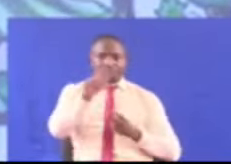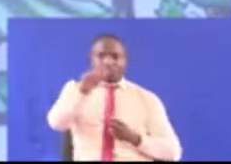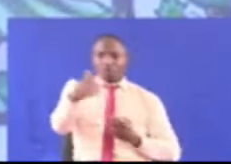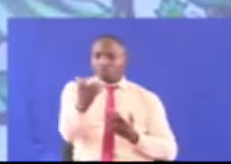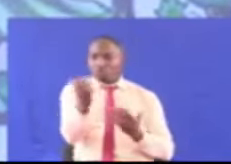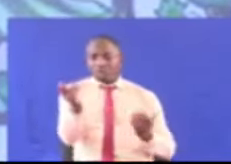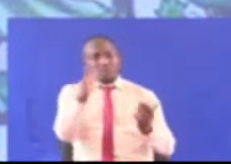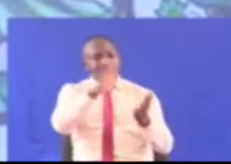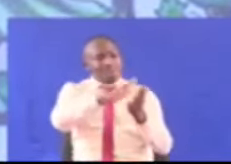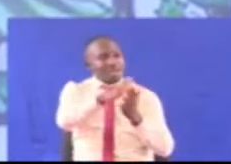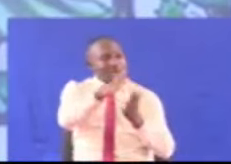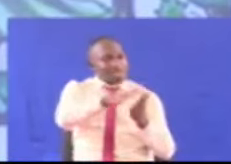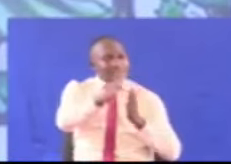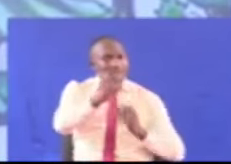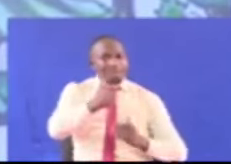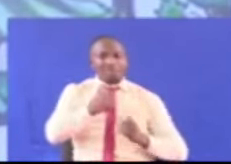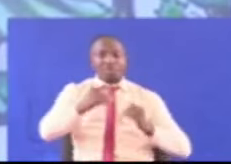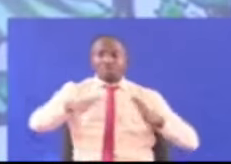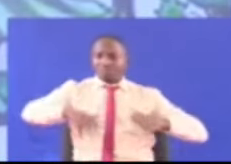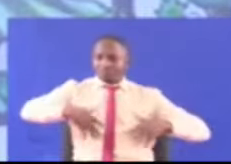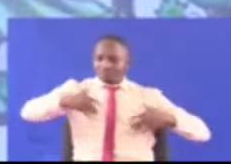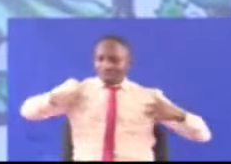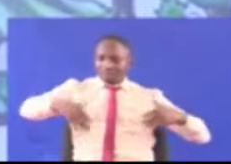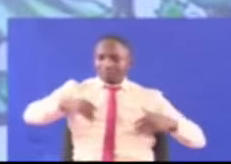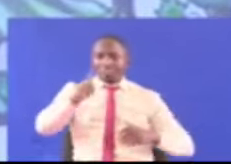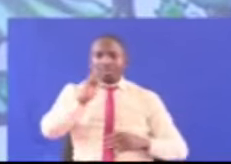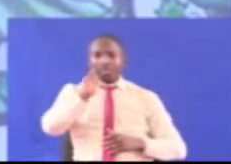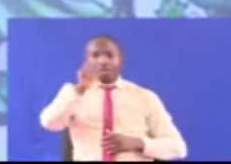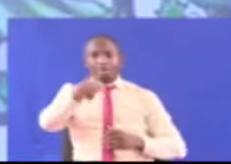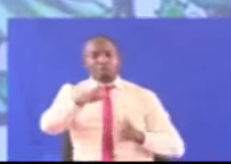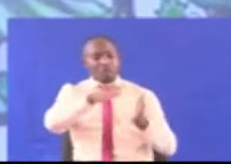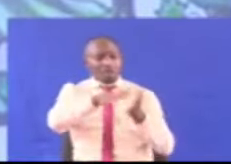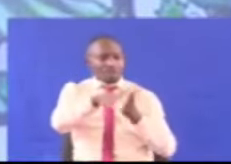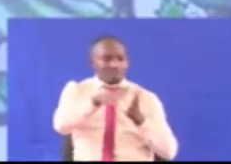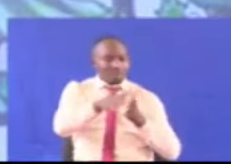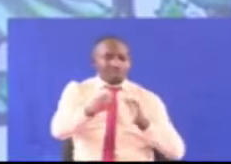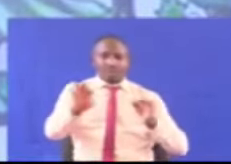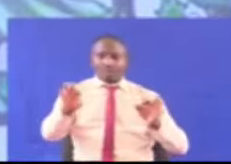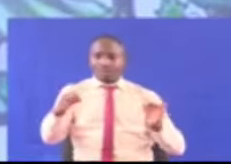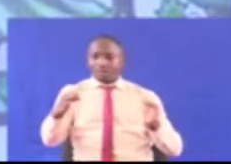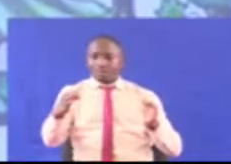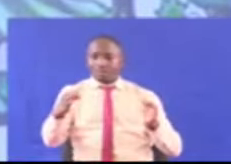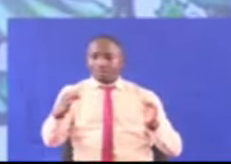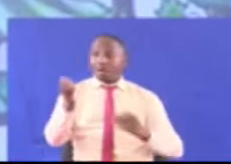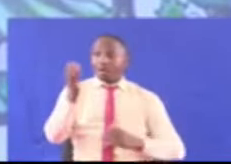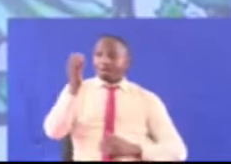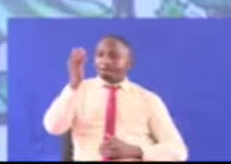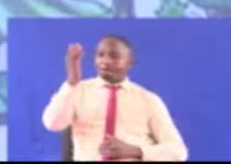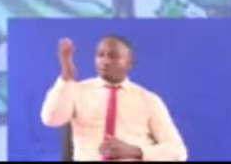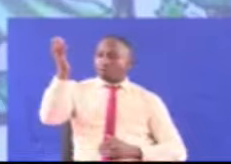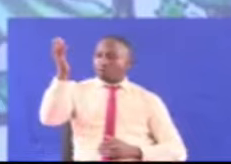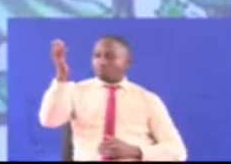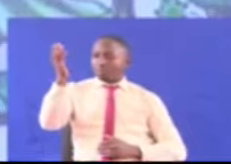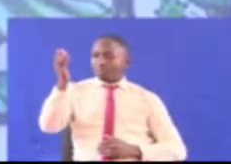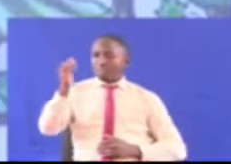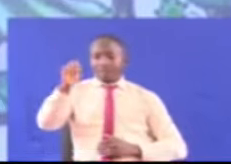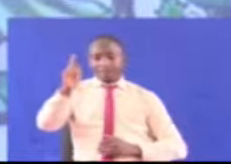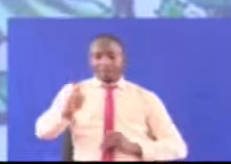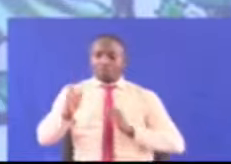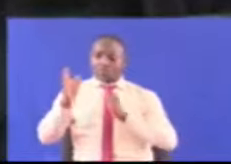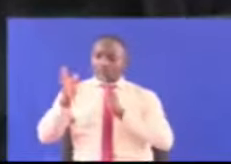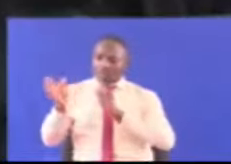wengi wameeleza hapa, na nimefurahi kwamba kila aliyeanza ameeleza namna ambavyo Mungu alipangalo